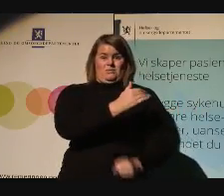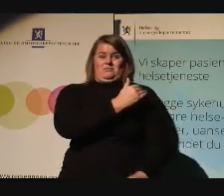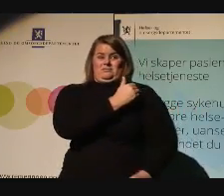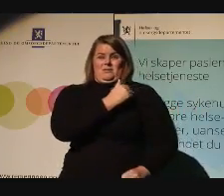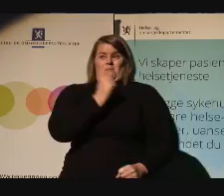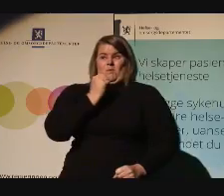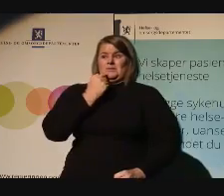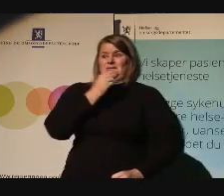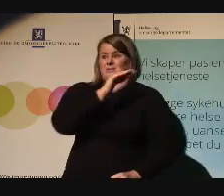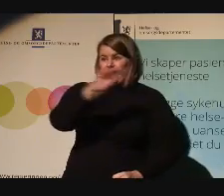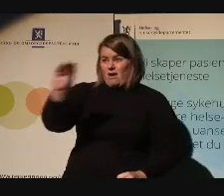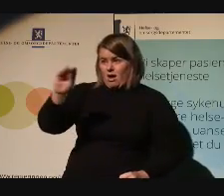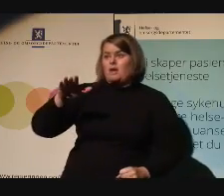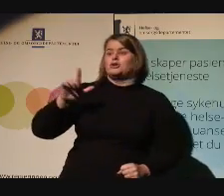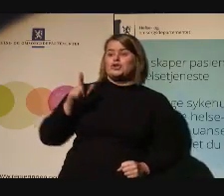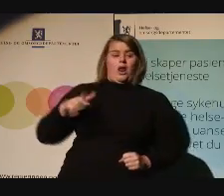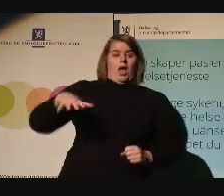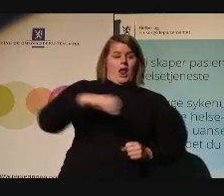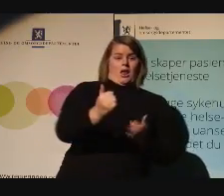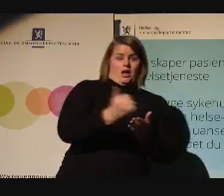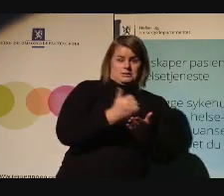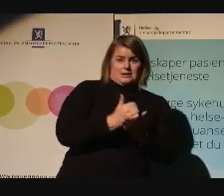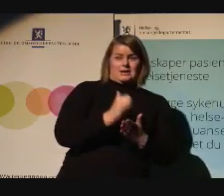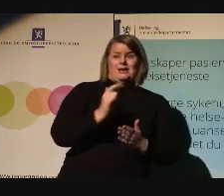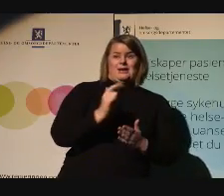ansatte som gjør at det er mulig.